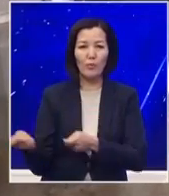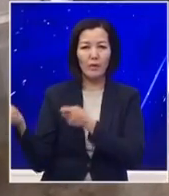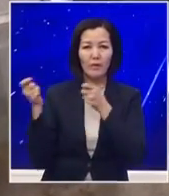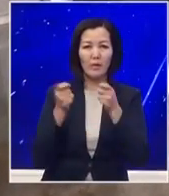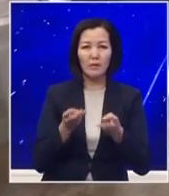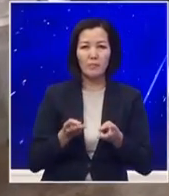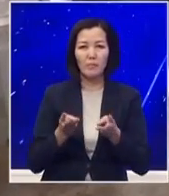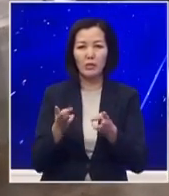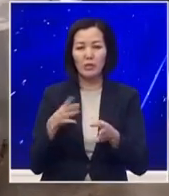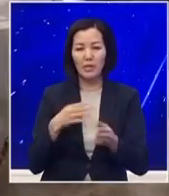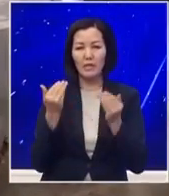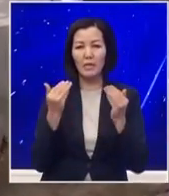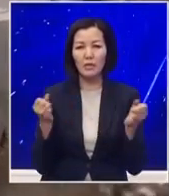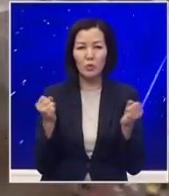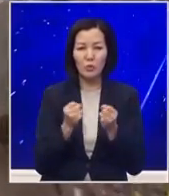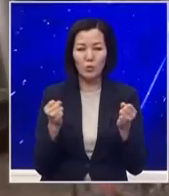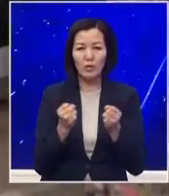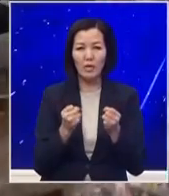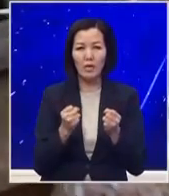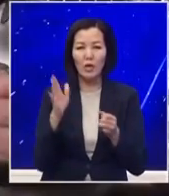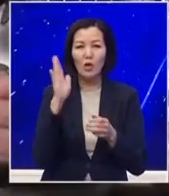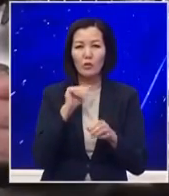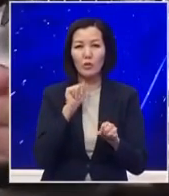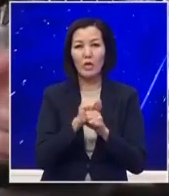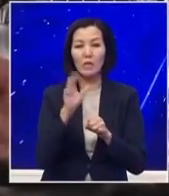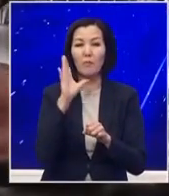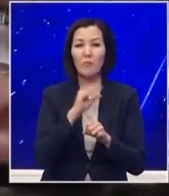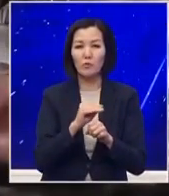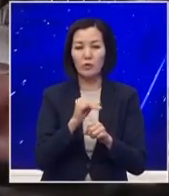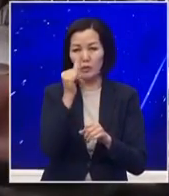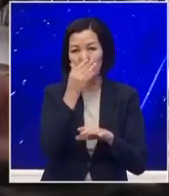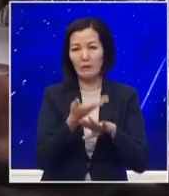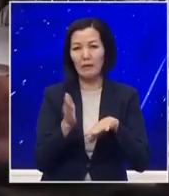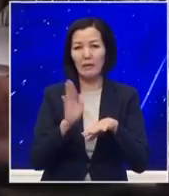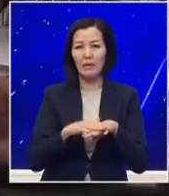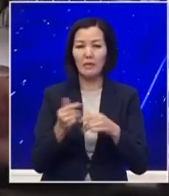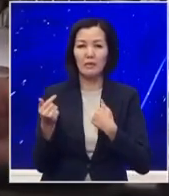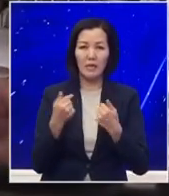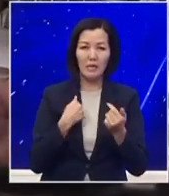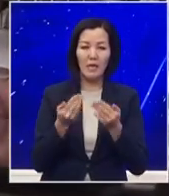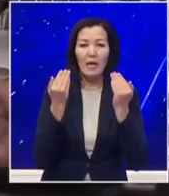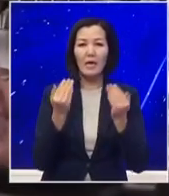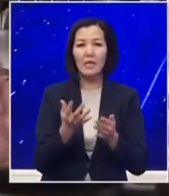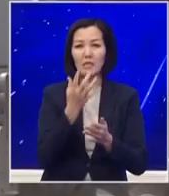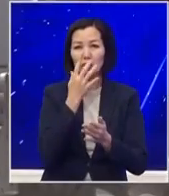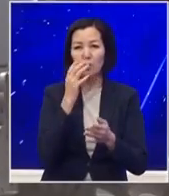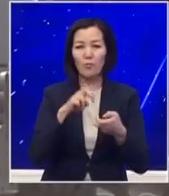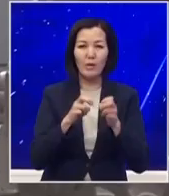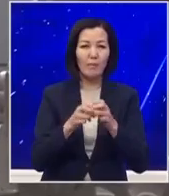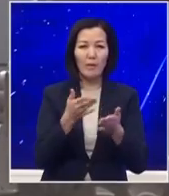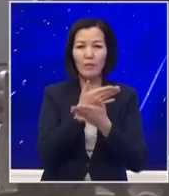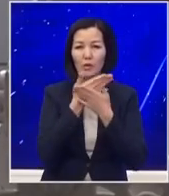жыл жүрді. Қаңтардың қақаған аязында судың қатып қалған кездері де болған деп еске алады. Қазір жылуда мүлде мәселе жоқ,